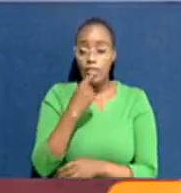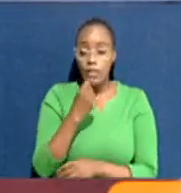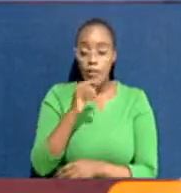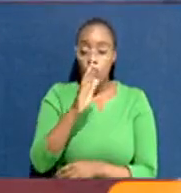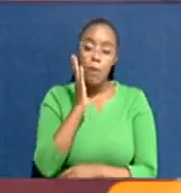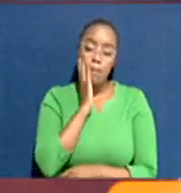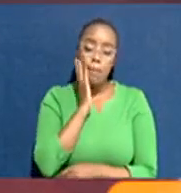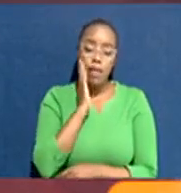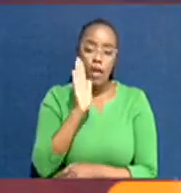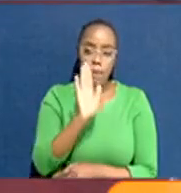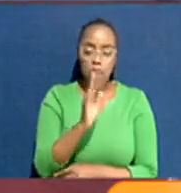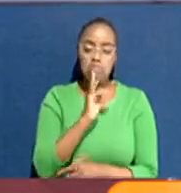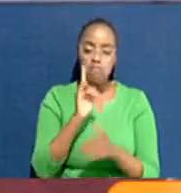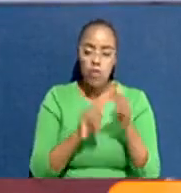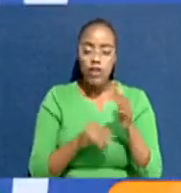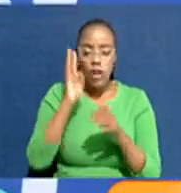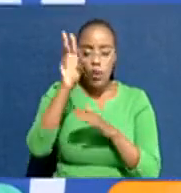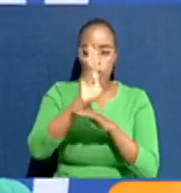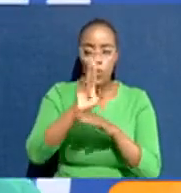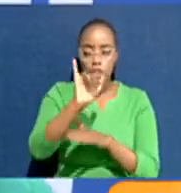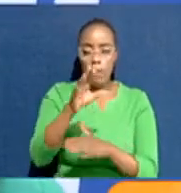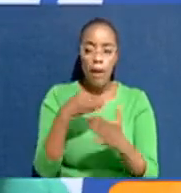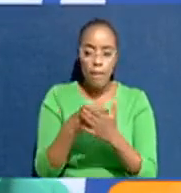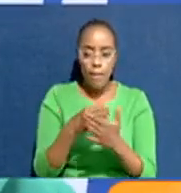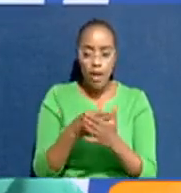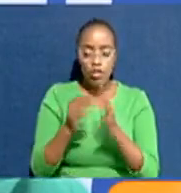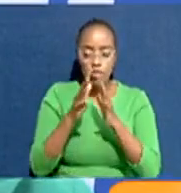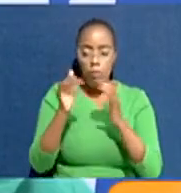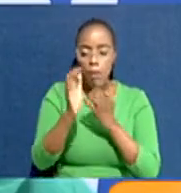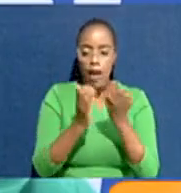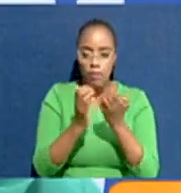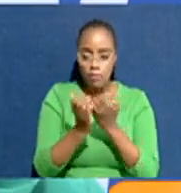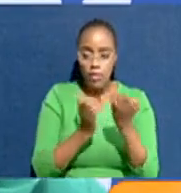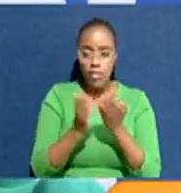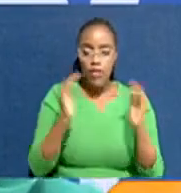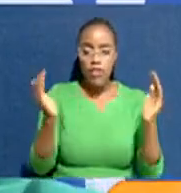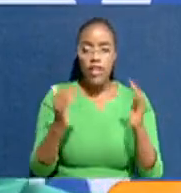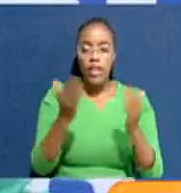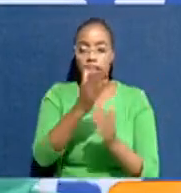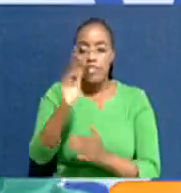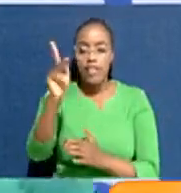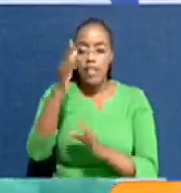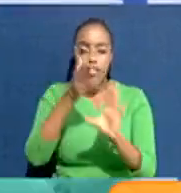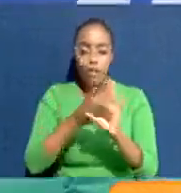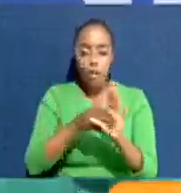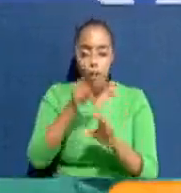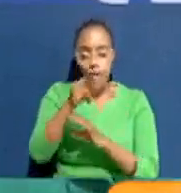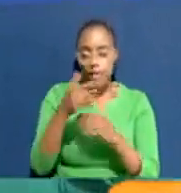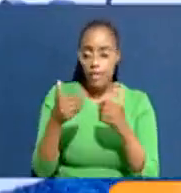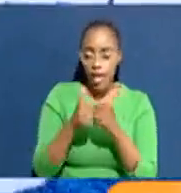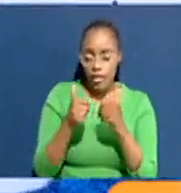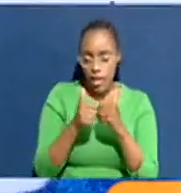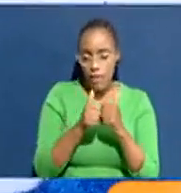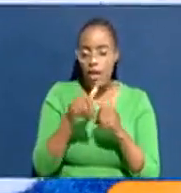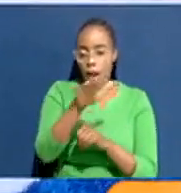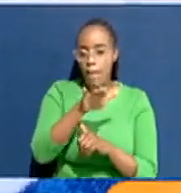ya mamake mzazi. Aidha amesema atatumia pesa hizo kupanua biashara yake, huku akiwahimiza Wakenya kushiriki mchezo huo. Kwa